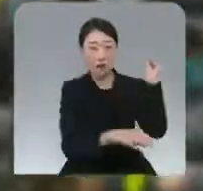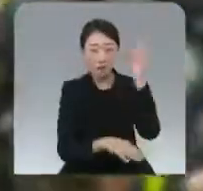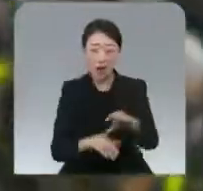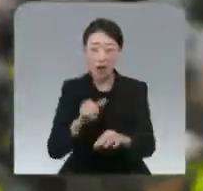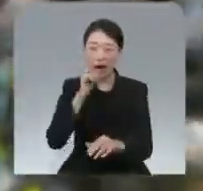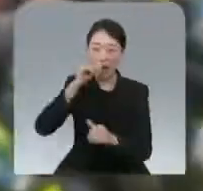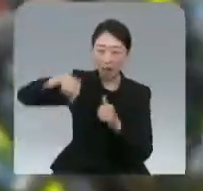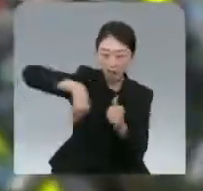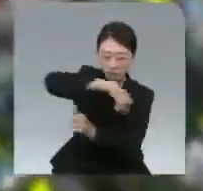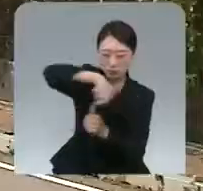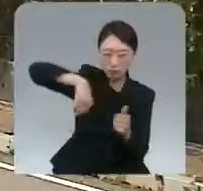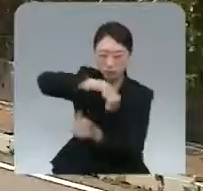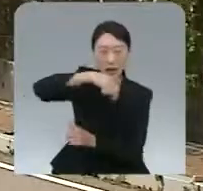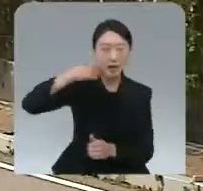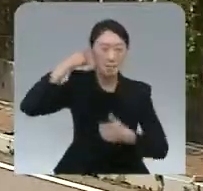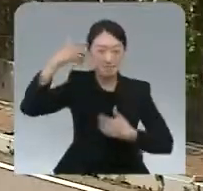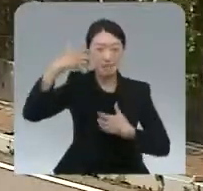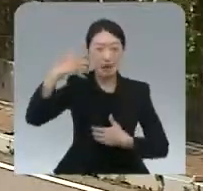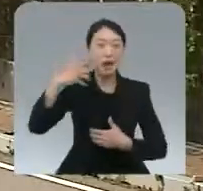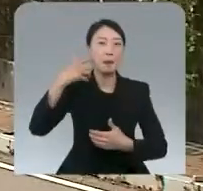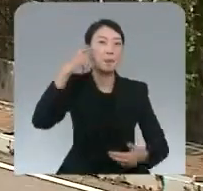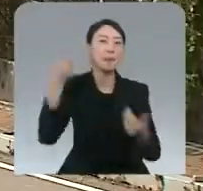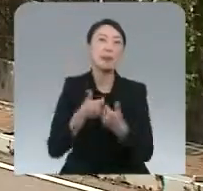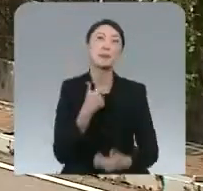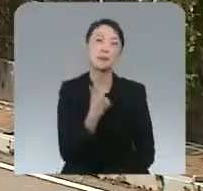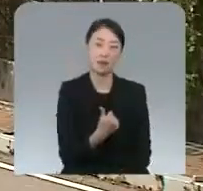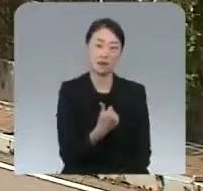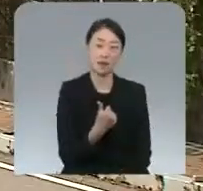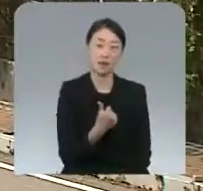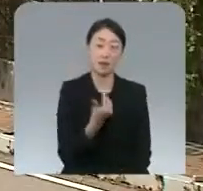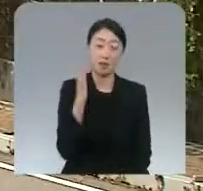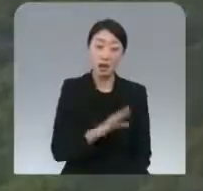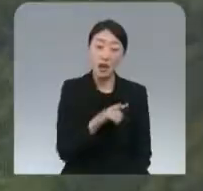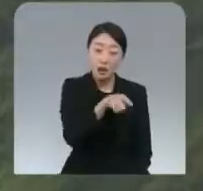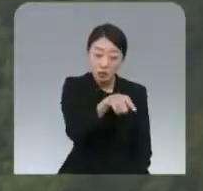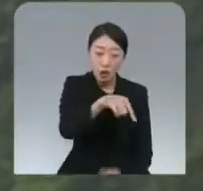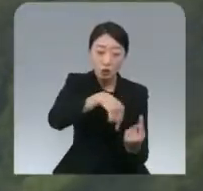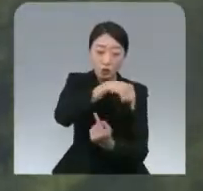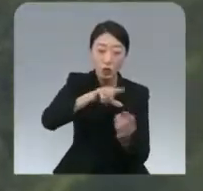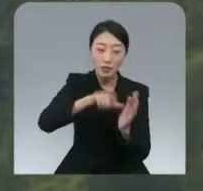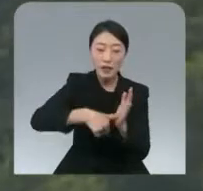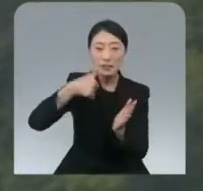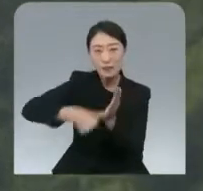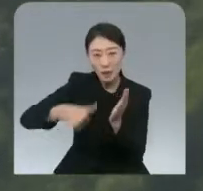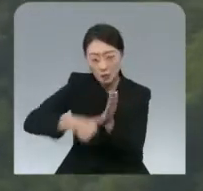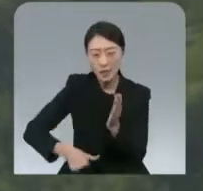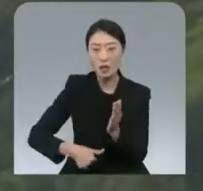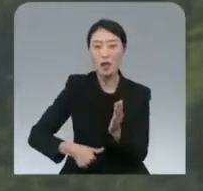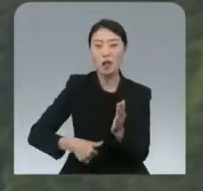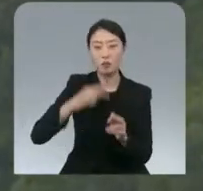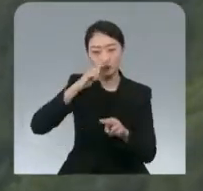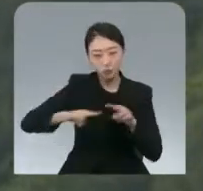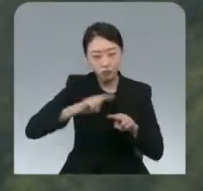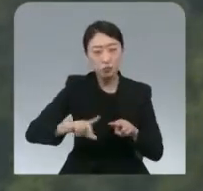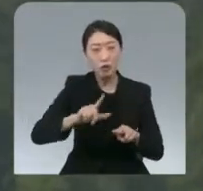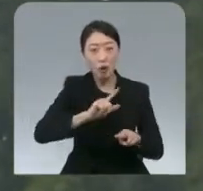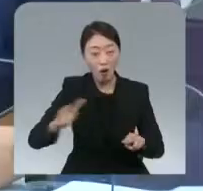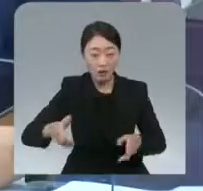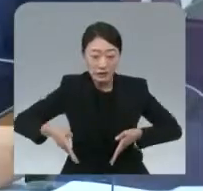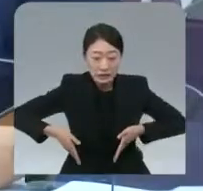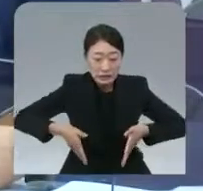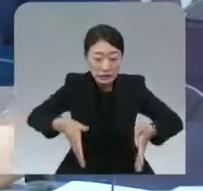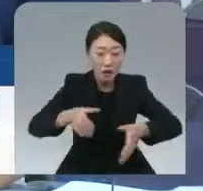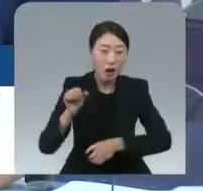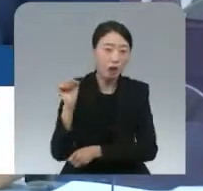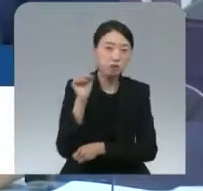lokasi that mulai akhir pekan ini dikatakannya bahwa jika pangkalan tak dapat diakses setiap saat maka evaluasi dampaknya terhadap lingkungan pun dapat